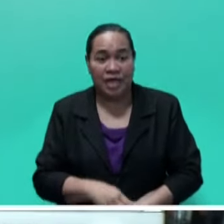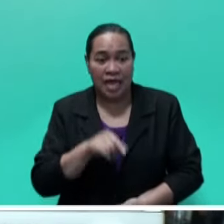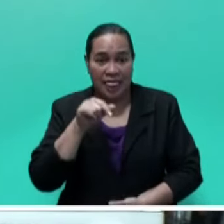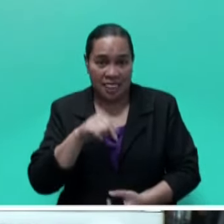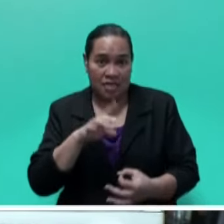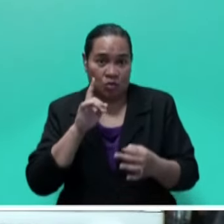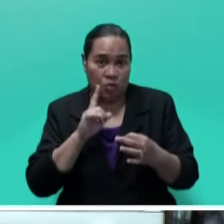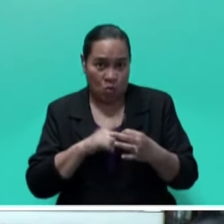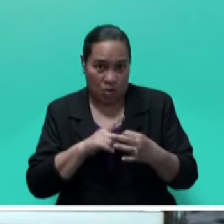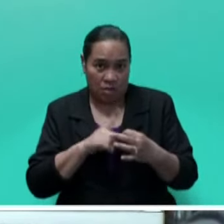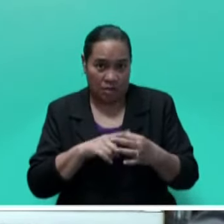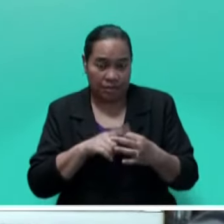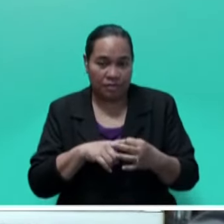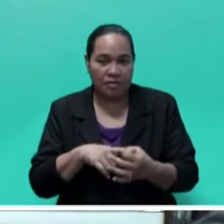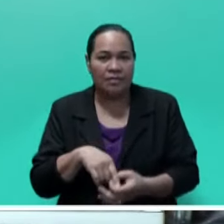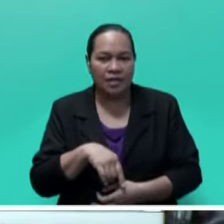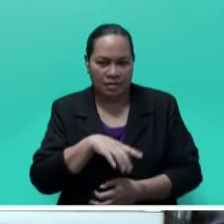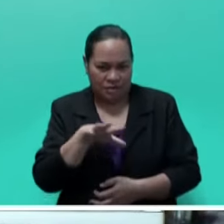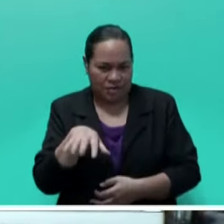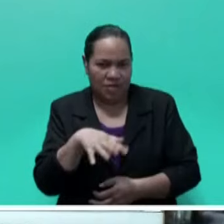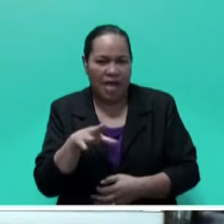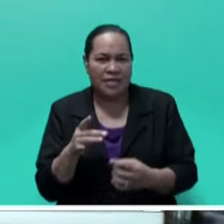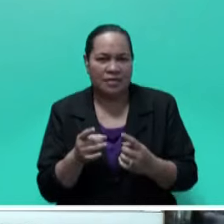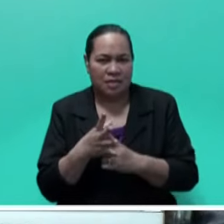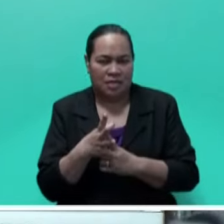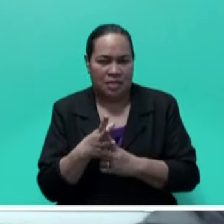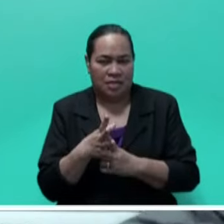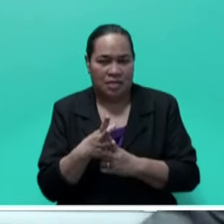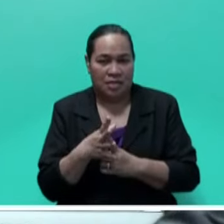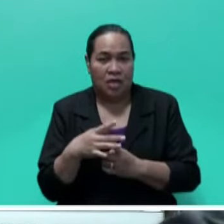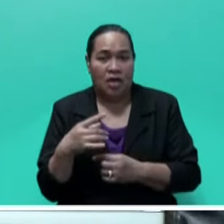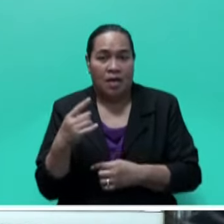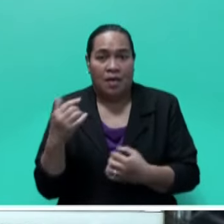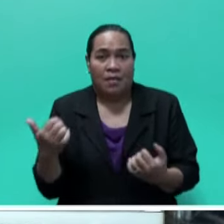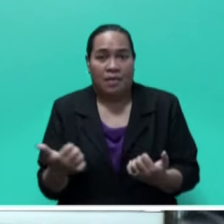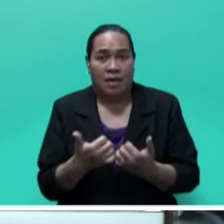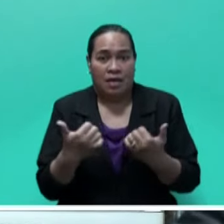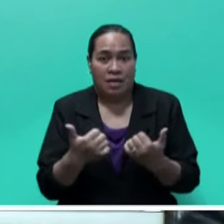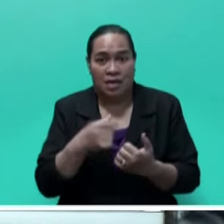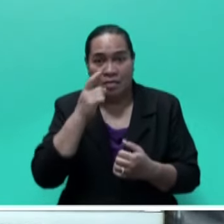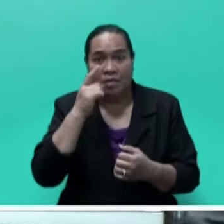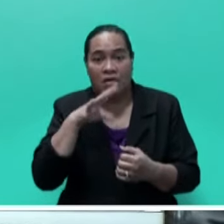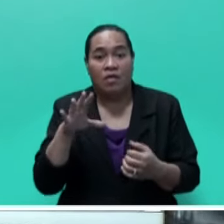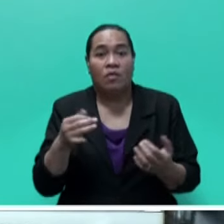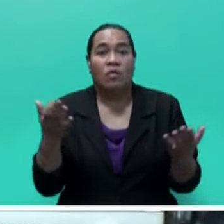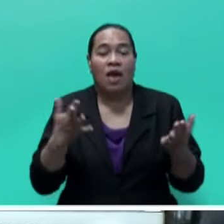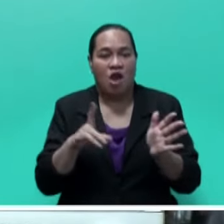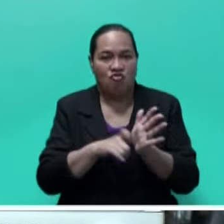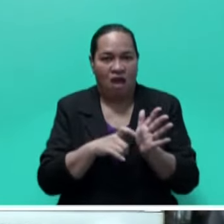tarongo ra kaua ichiwukina walevu levu na levu na sanava turang